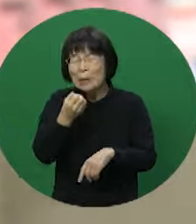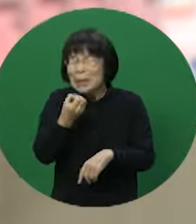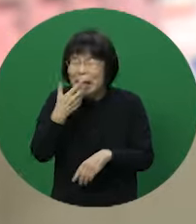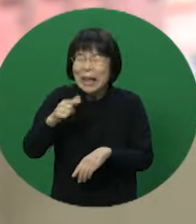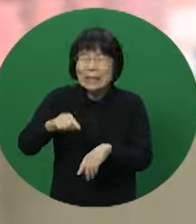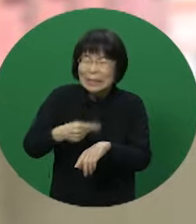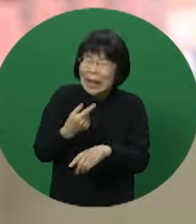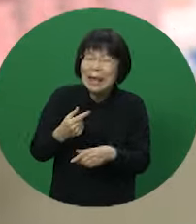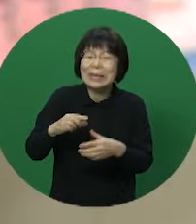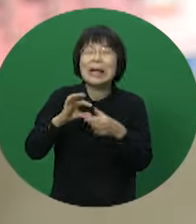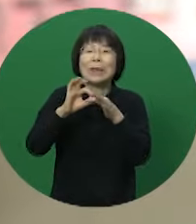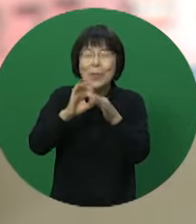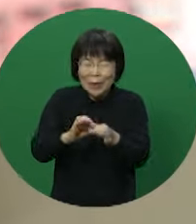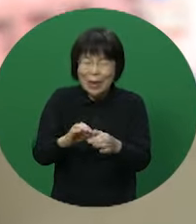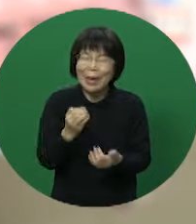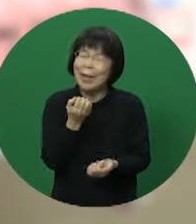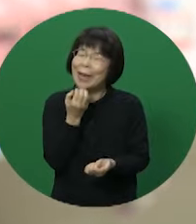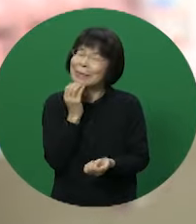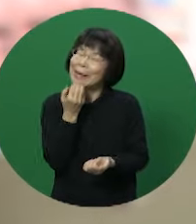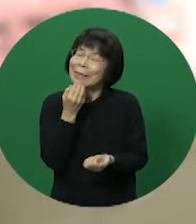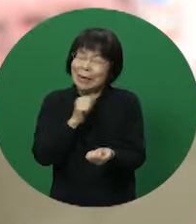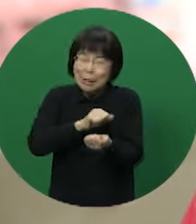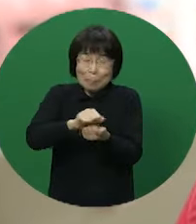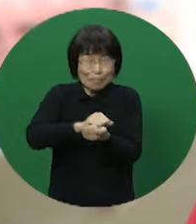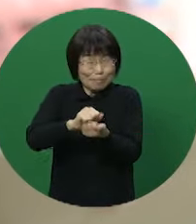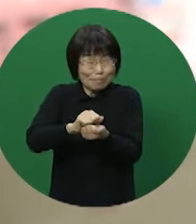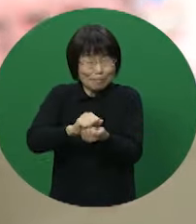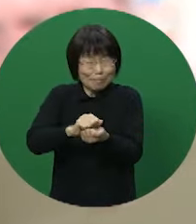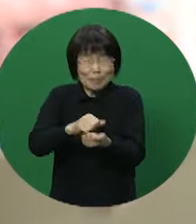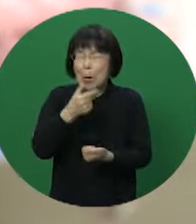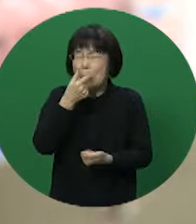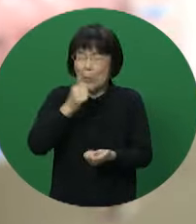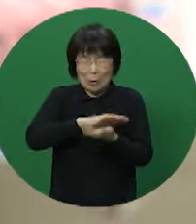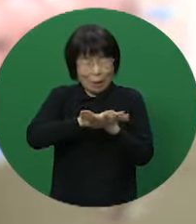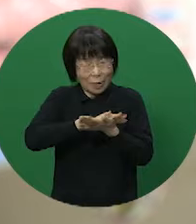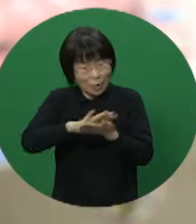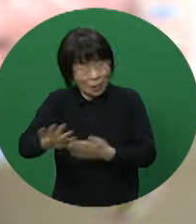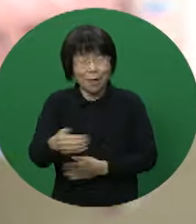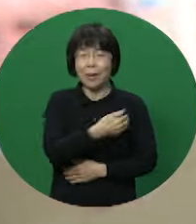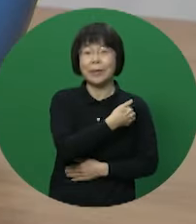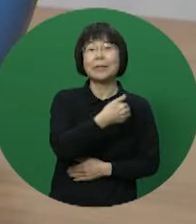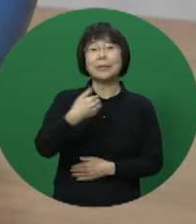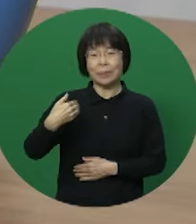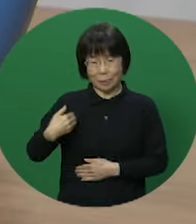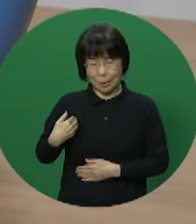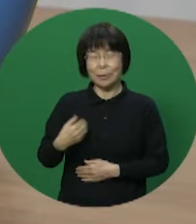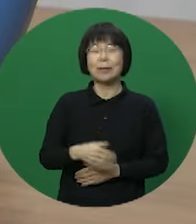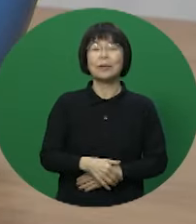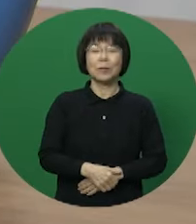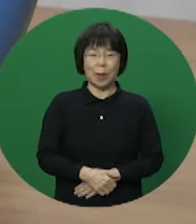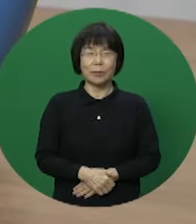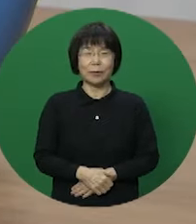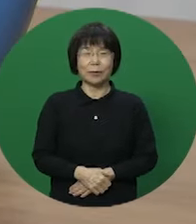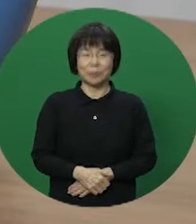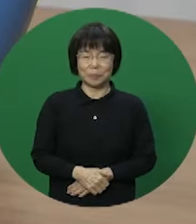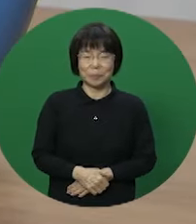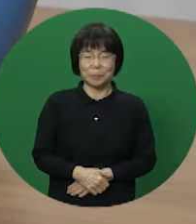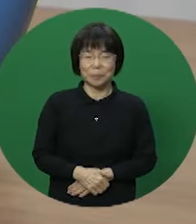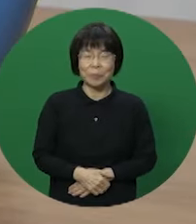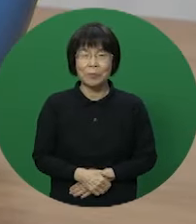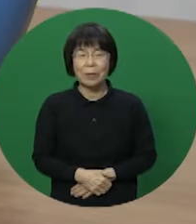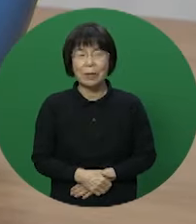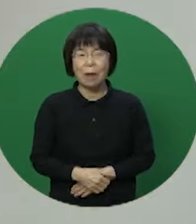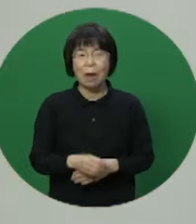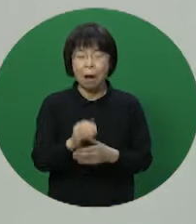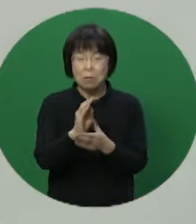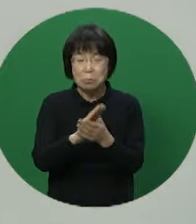半はですね、酸性と言われてますので、はい、この弱アルカリ性の石鹸を使うことで、そういった汚れをしっかりときれいに落とすことができ